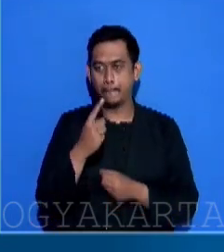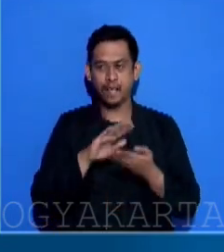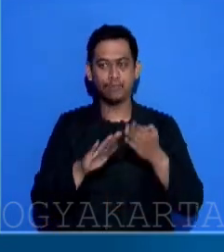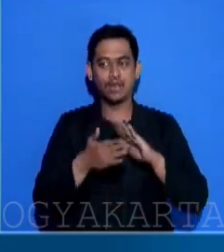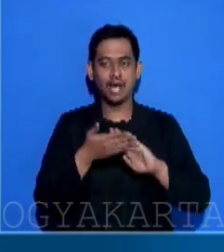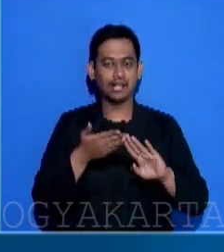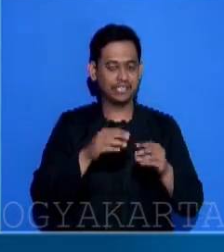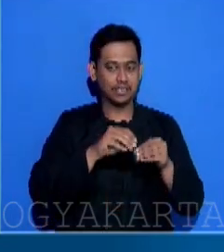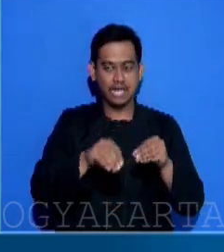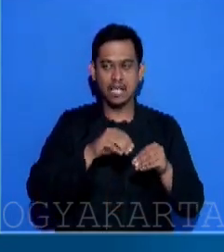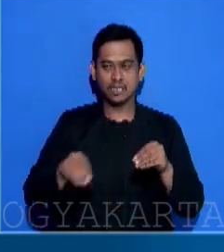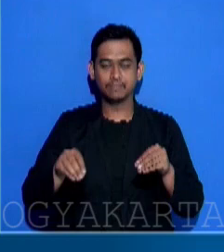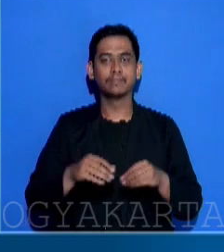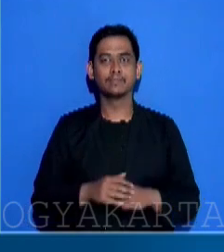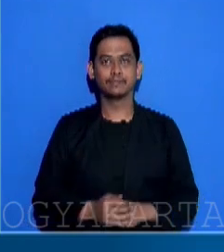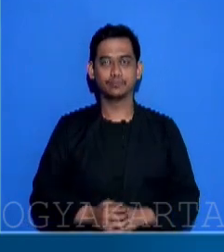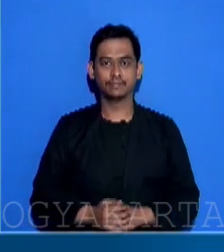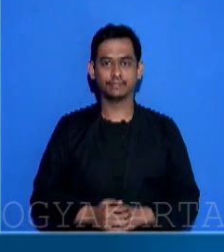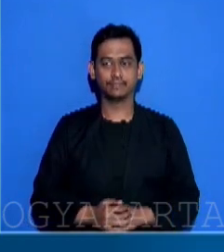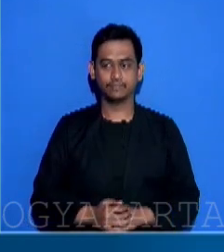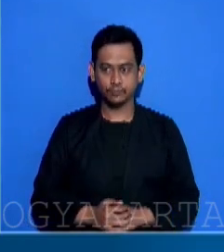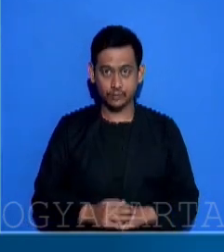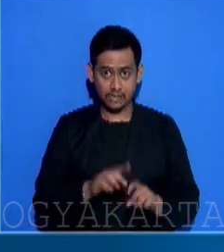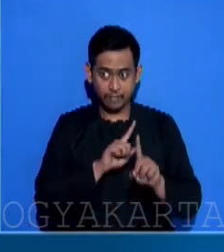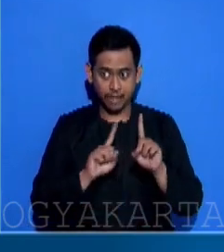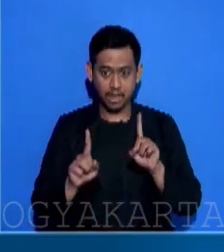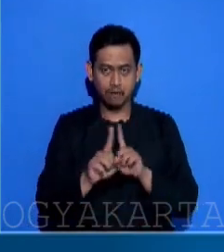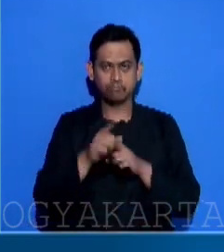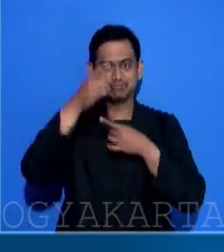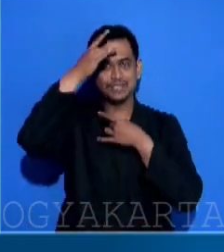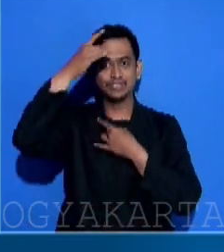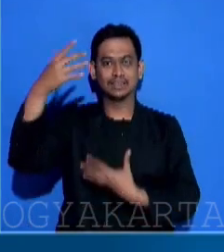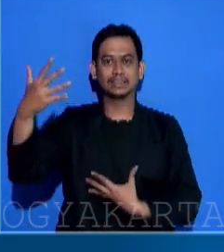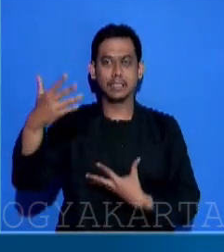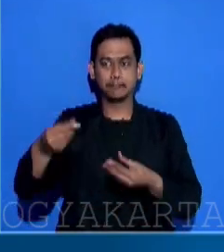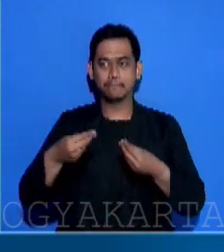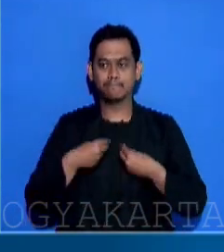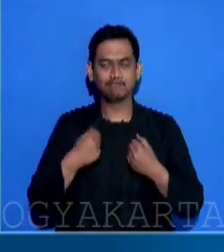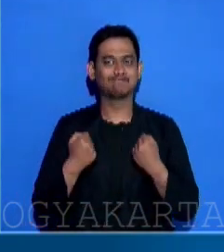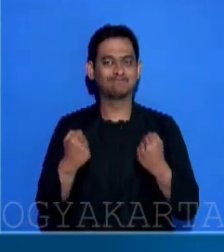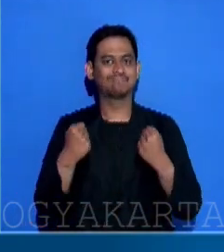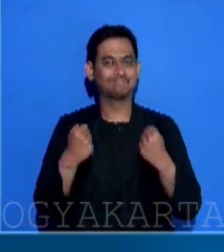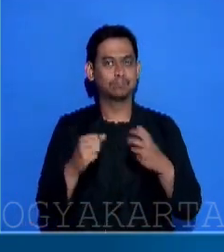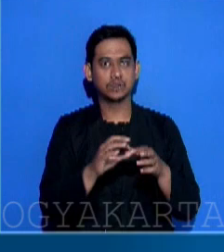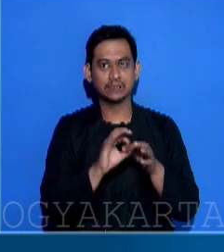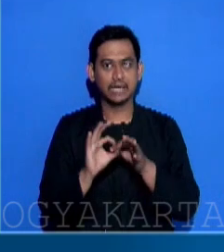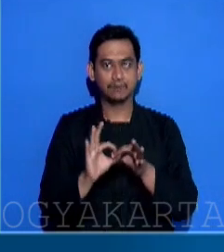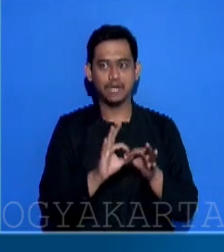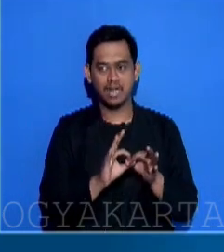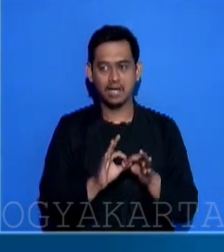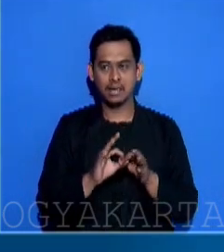Menanggapi aksi ini, Ketua Delegasi Profesor Alexandra Crosby menyambut antusias sebagai bentuk kerjasama kepedulian terhadap